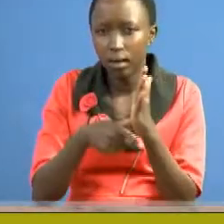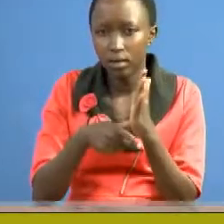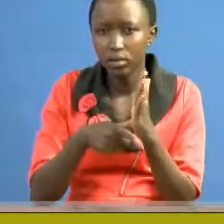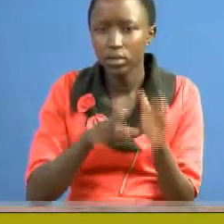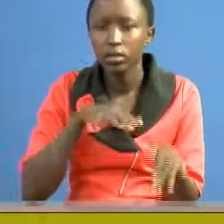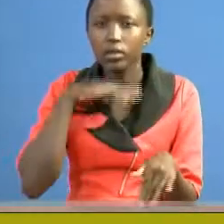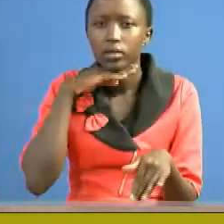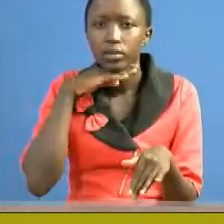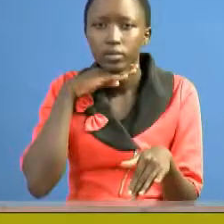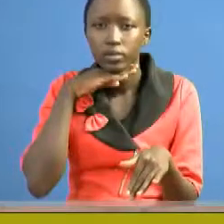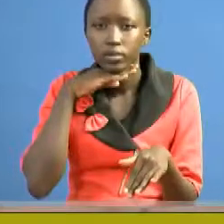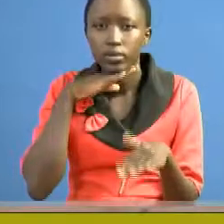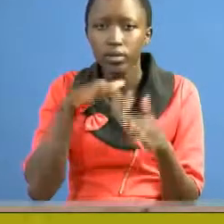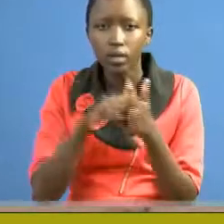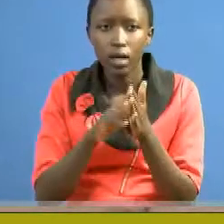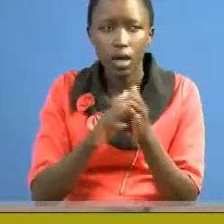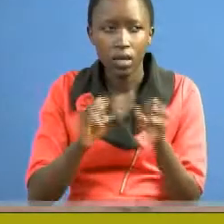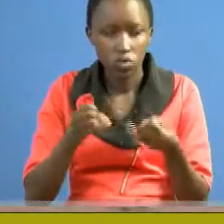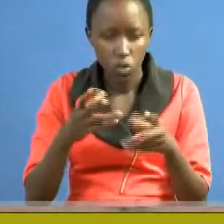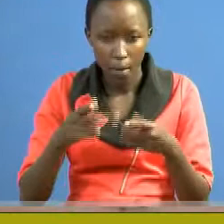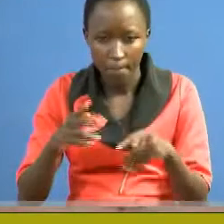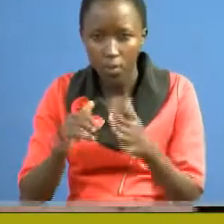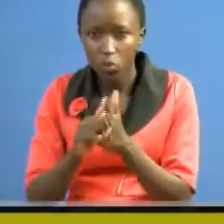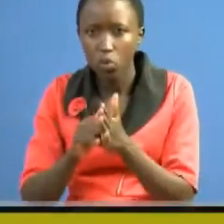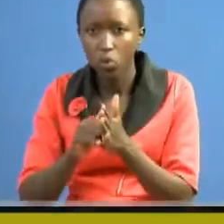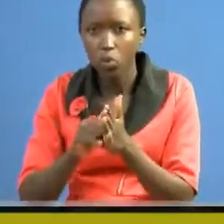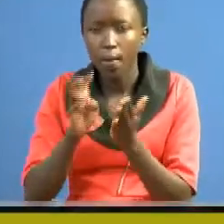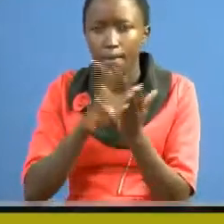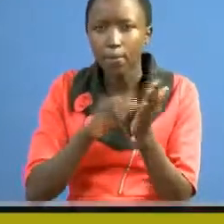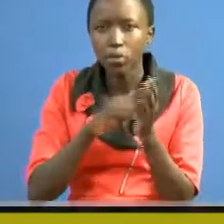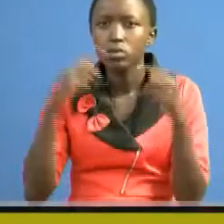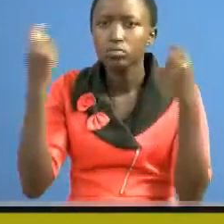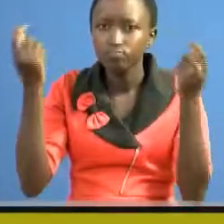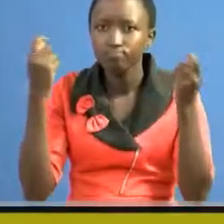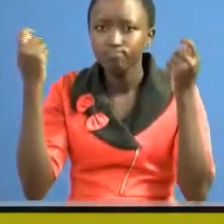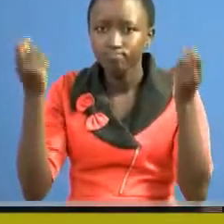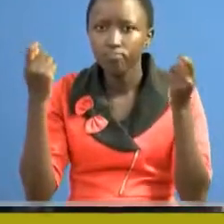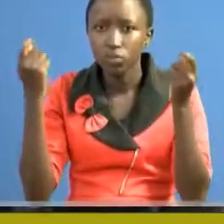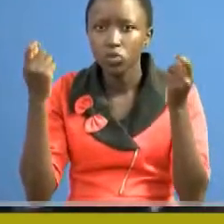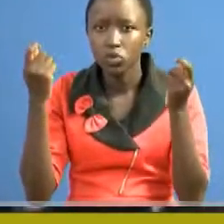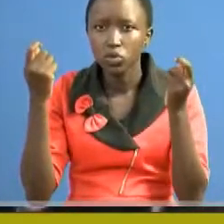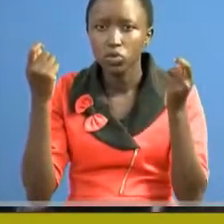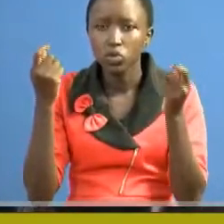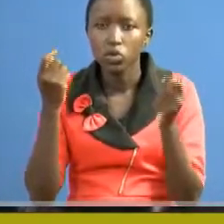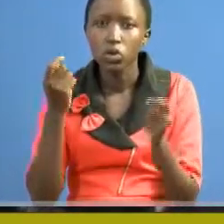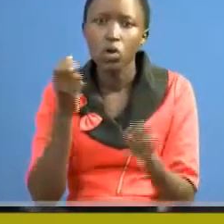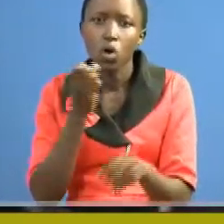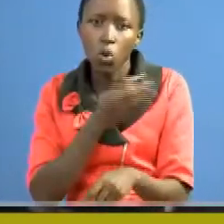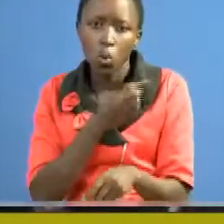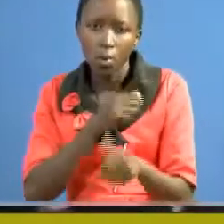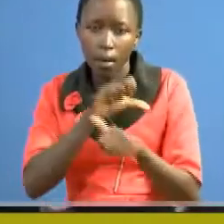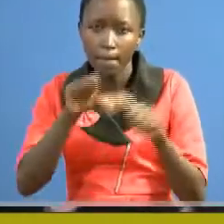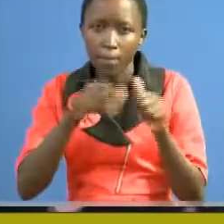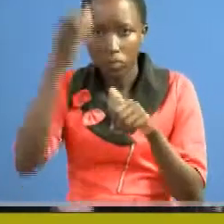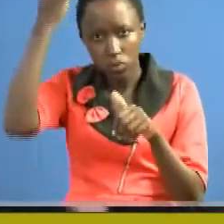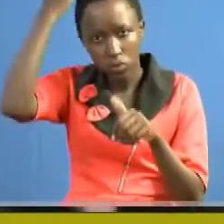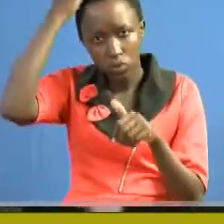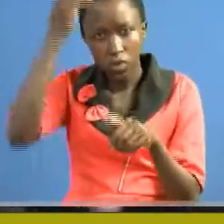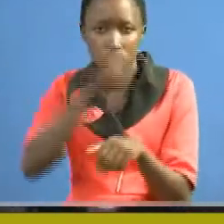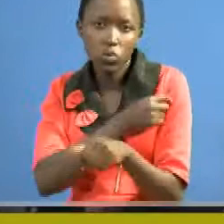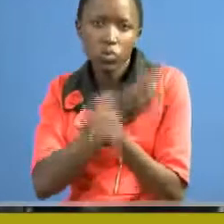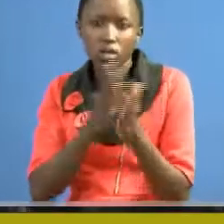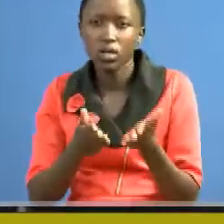huyo akafariki. Aidha, wanahabari katika kaunti ya Machakos wameandamana leo katika hospitali hiyo kulalamikia utepetevu wa wauguzi na